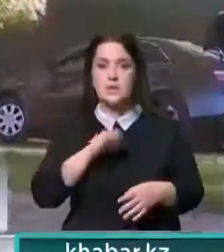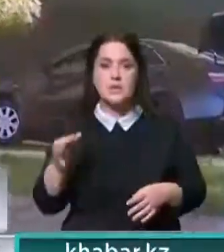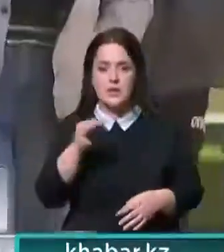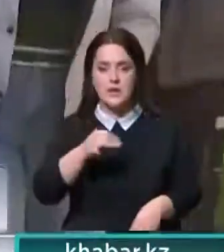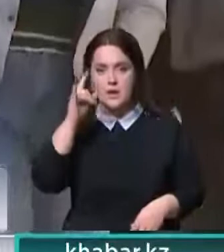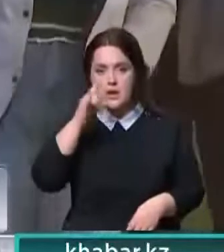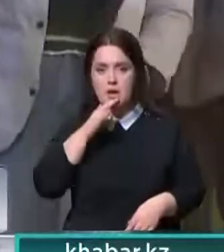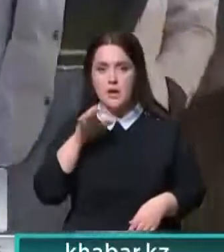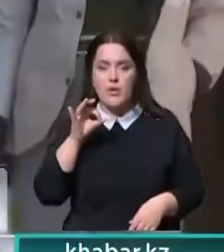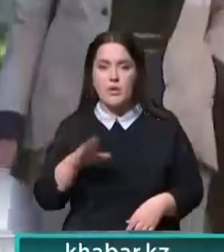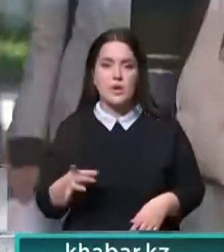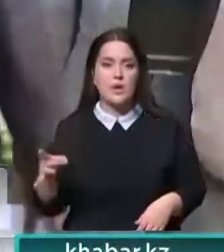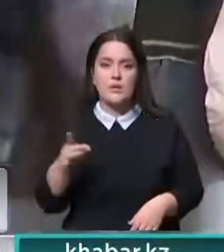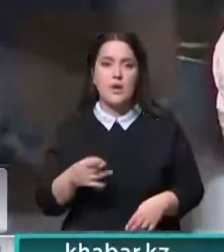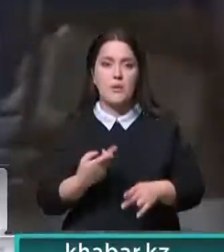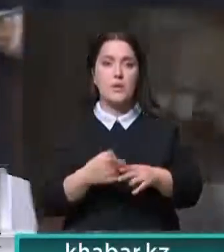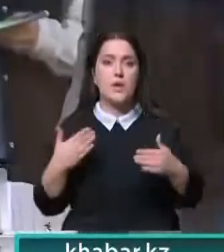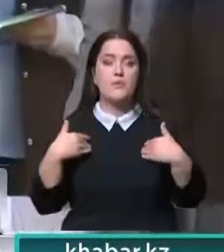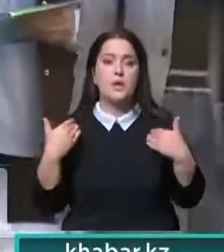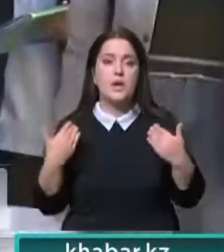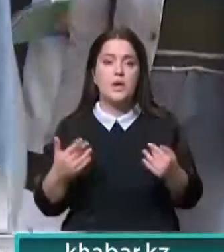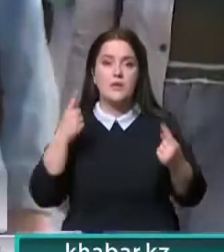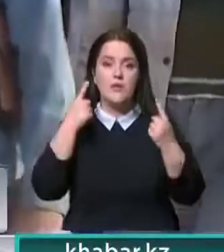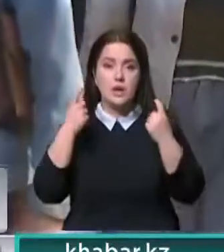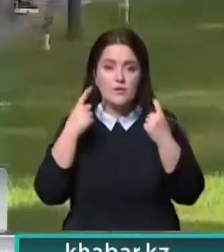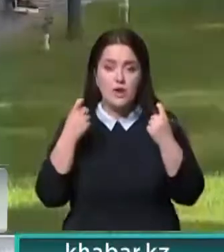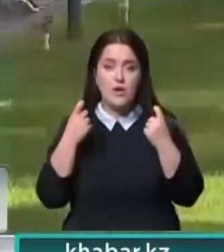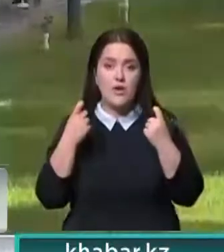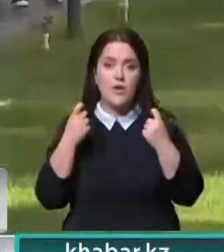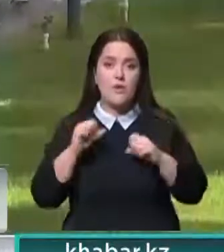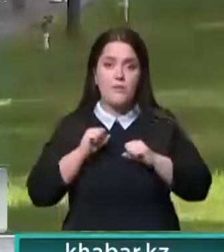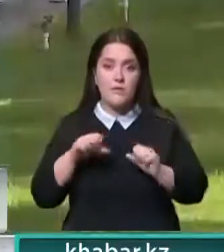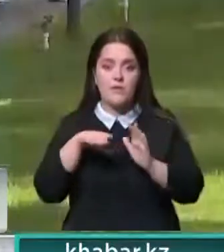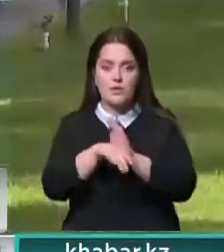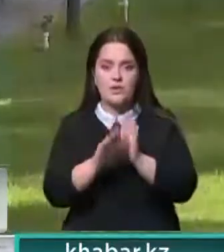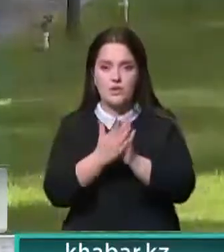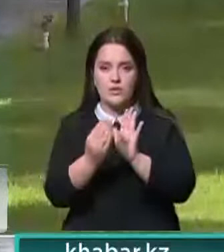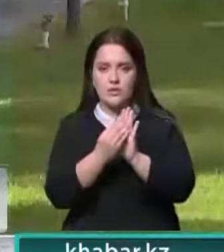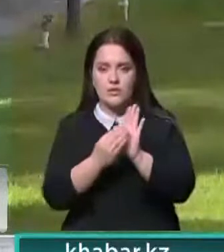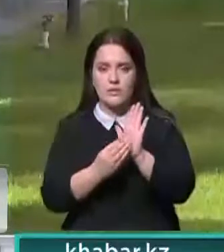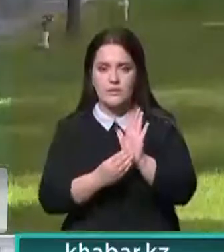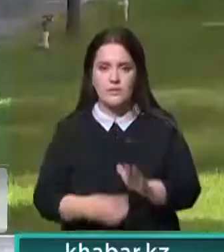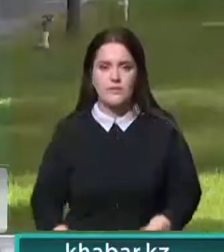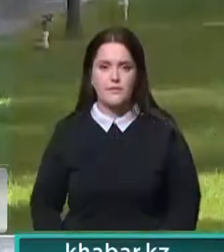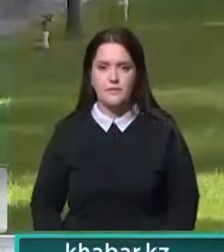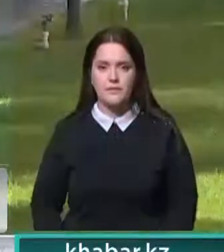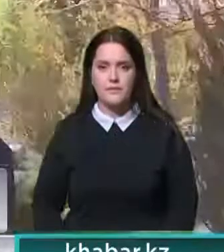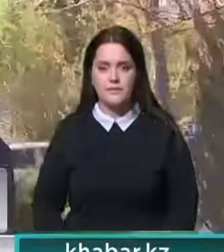5 северных областей Казахстана от республики. Поэтому они предлагают информацию о его подвигах включить в учебники.